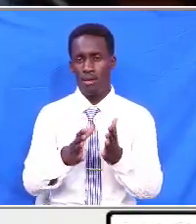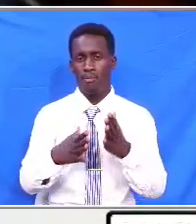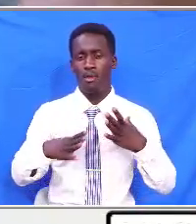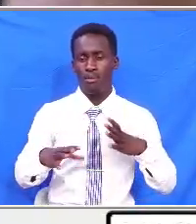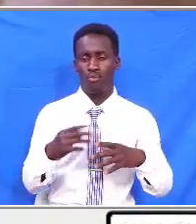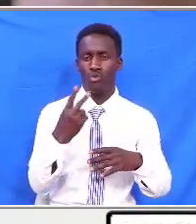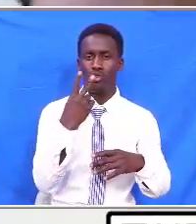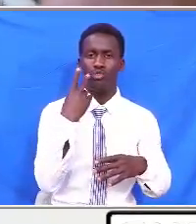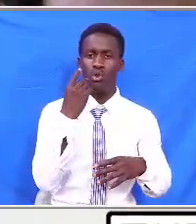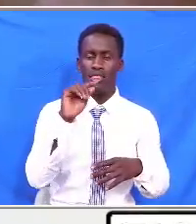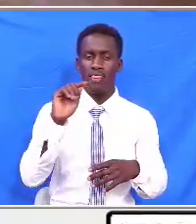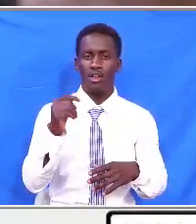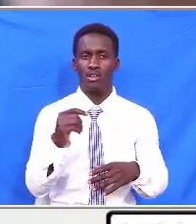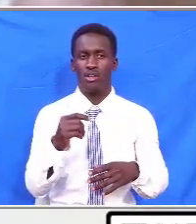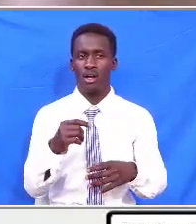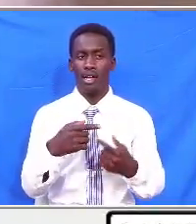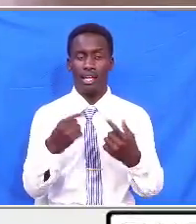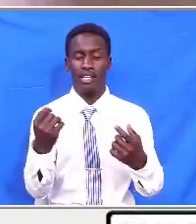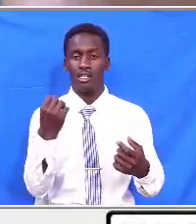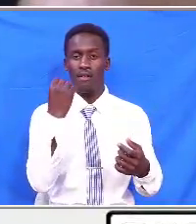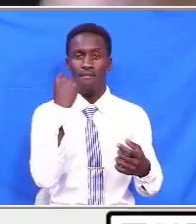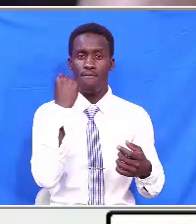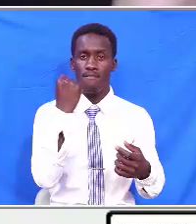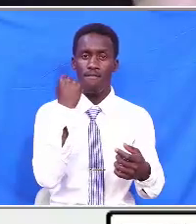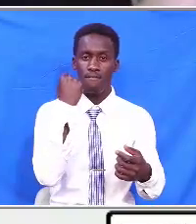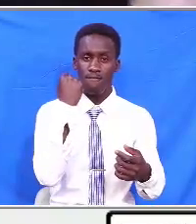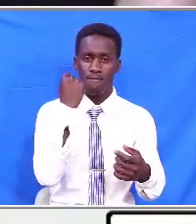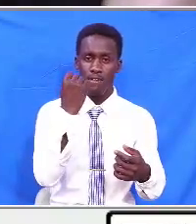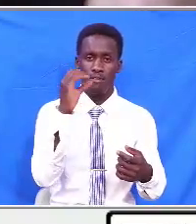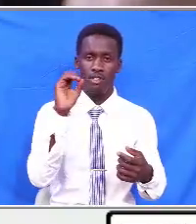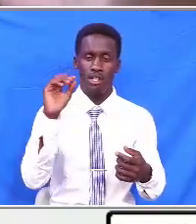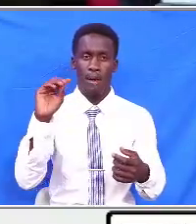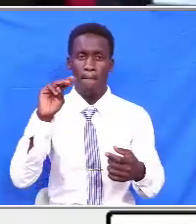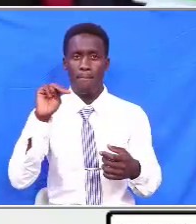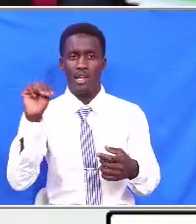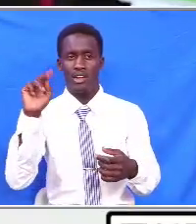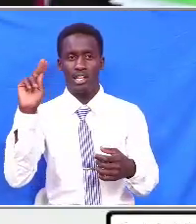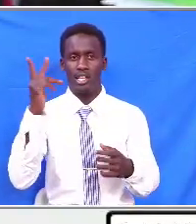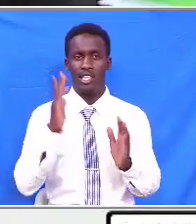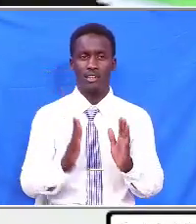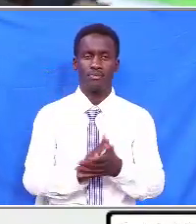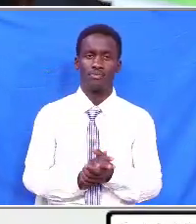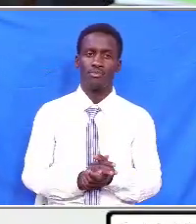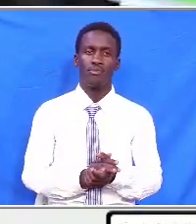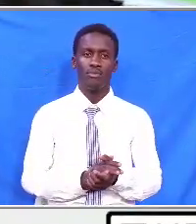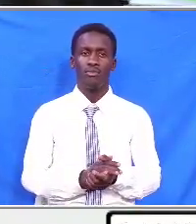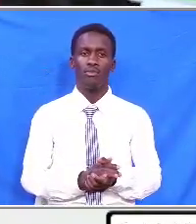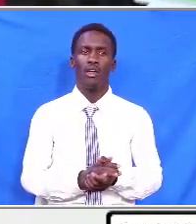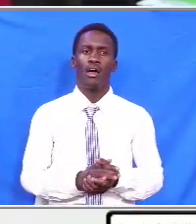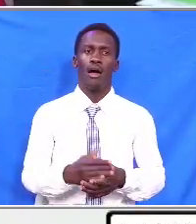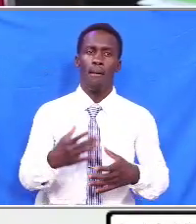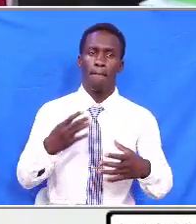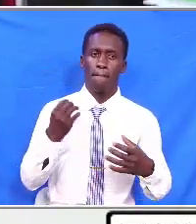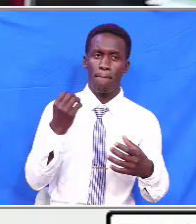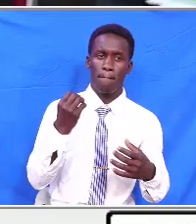mawakili wanaowakilisha serikali waliteta kuwa waziri wa mambo ya ndani Kithure Kindiki anafaa kujaza nafasi hiyo,